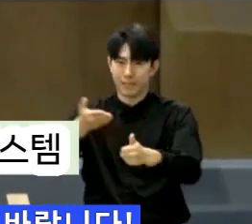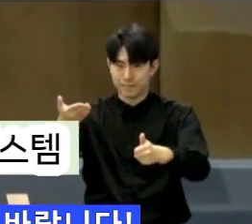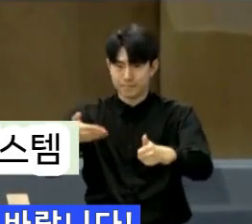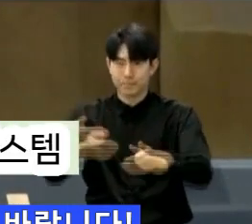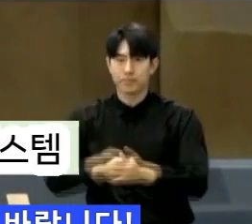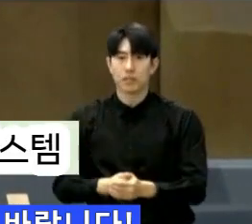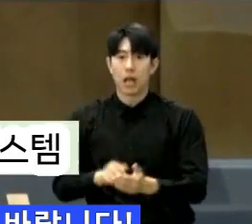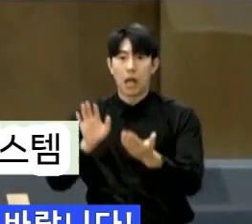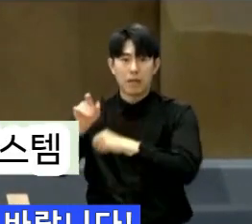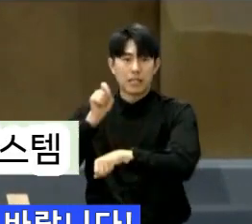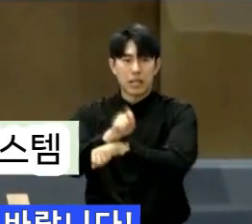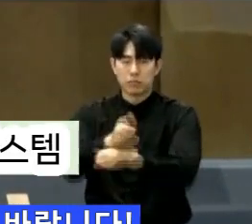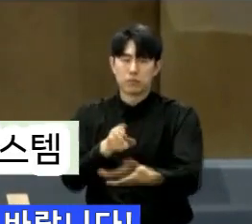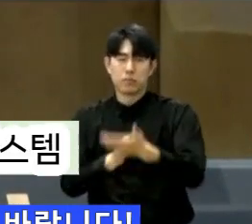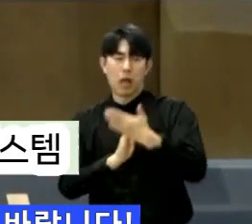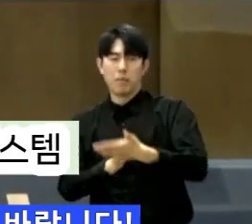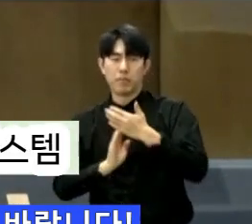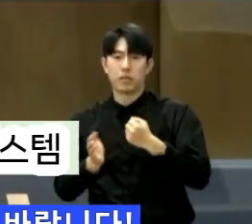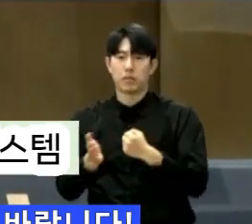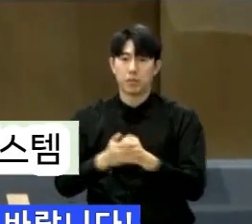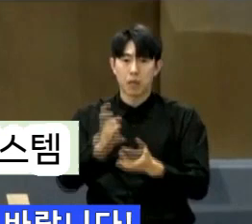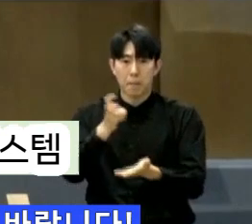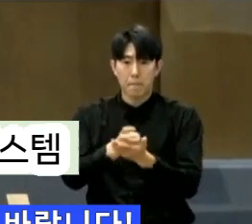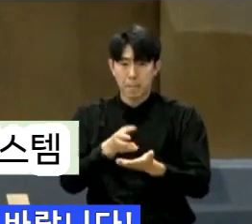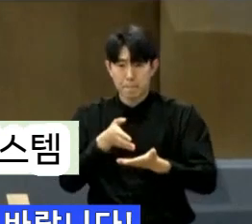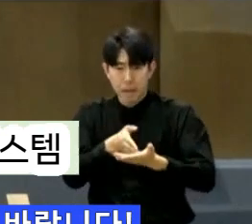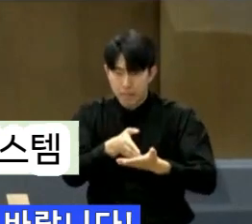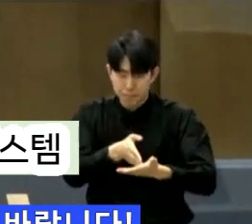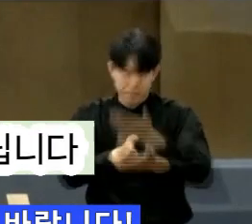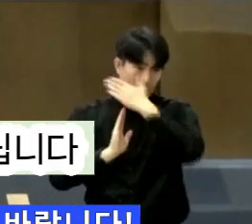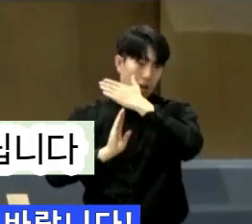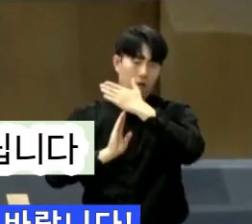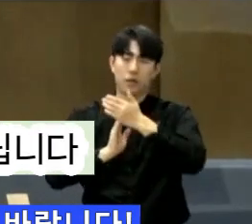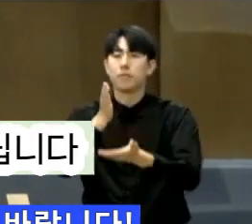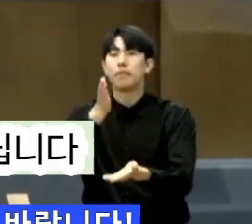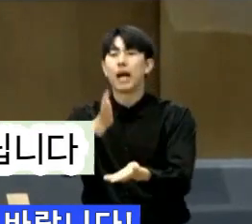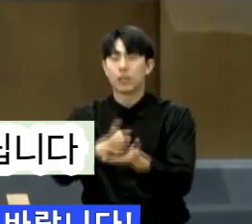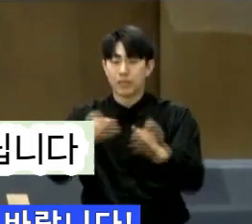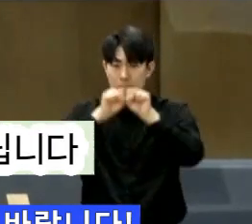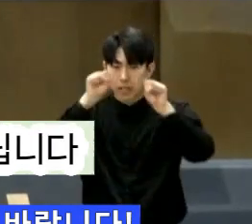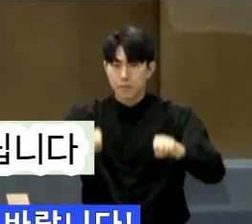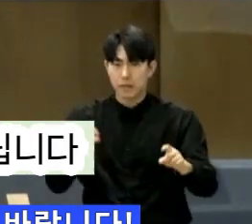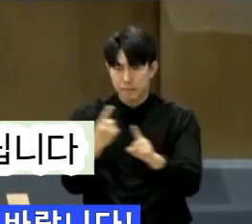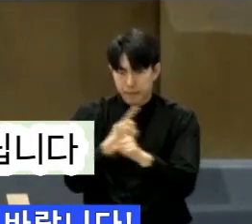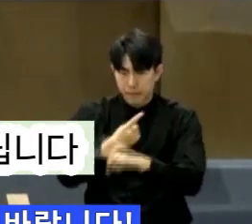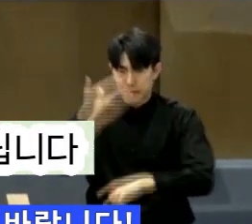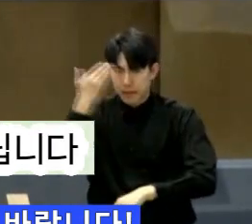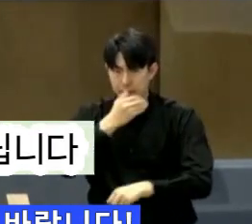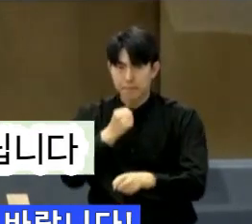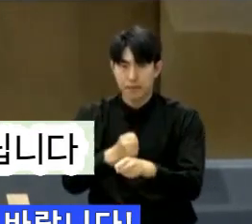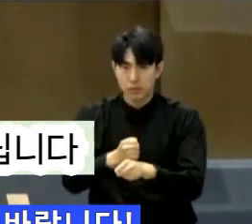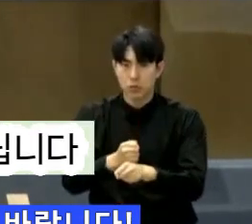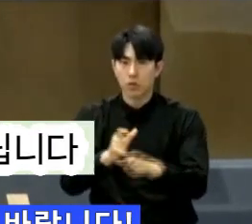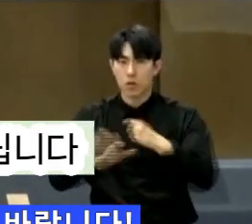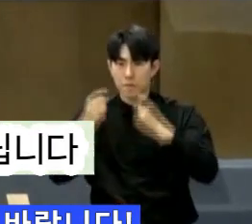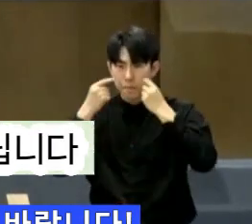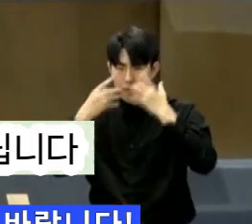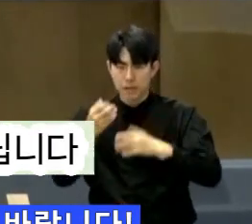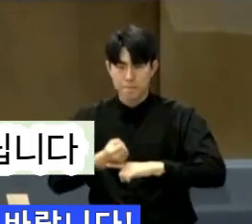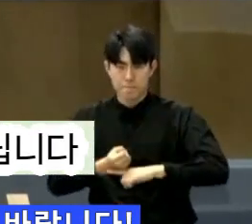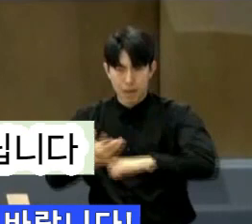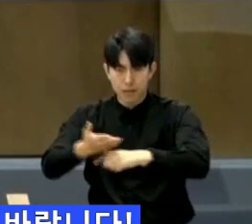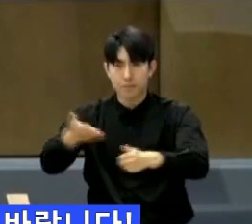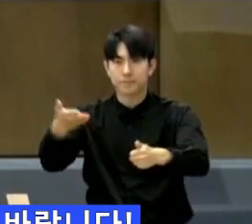사무처에 의하여 좌절되는 일이 없도록 다시는 발생하지 않도록 시스템 재정비와 분명하고 단호한 메시지 전달을